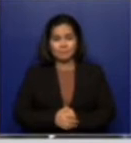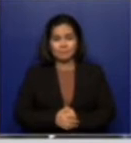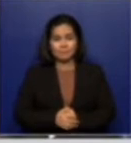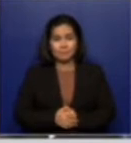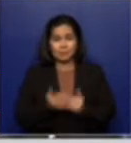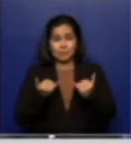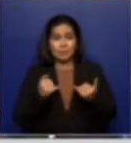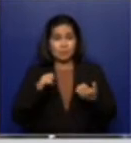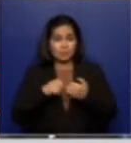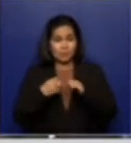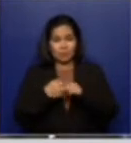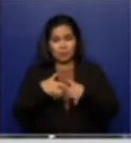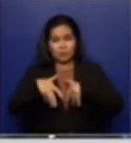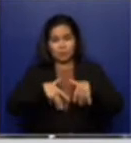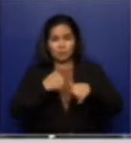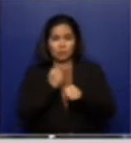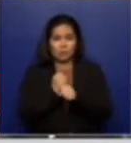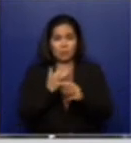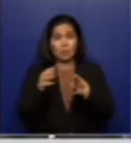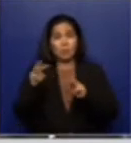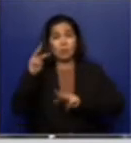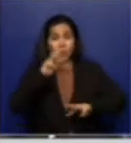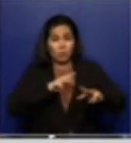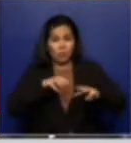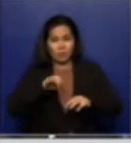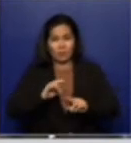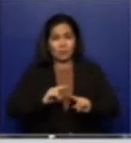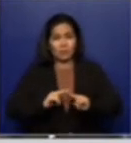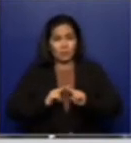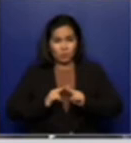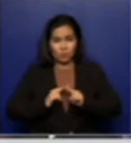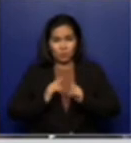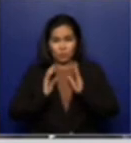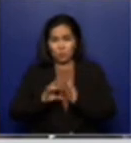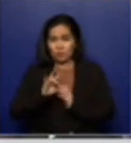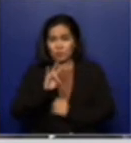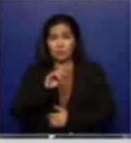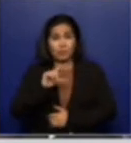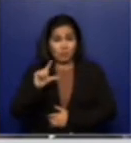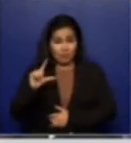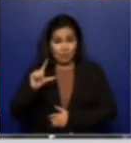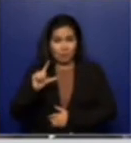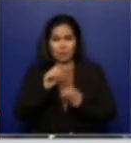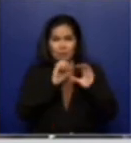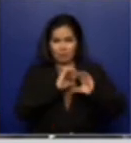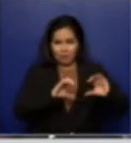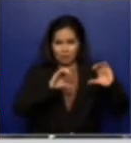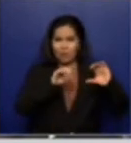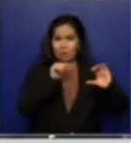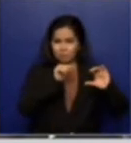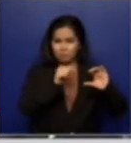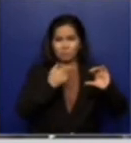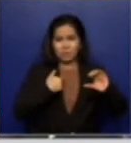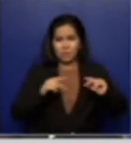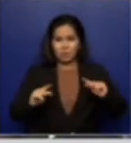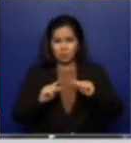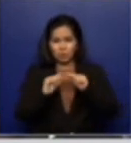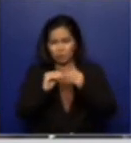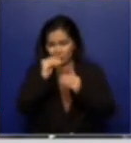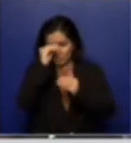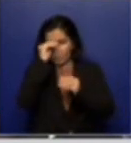การว่างงานนั้นจากภาคเอกชน7ล้านกว่าคนนี่ไปสู่ภาคราชการโดยเฉพาะอย่างยิ่งในกระทรวงศึกษาธิ